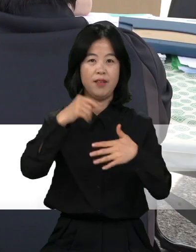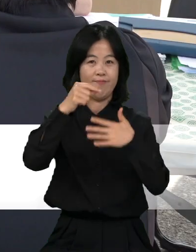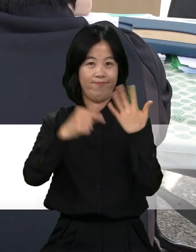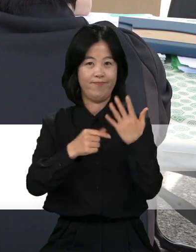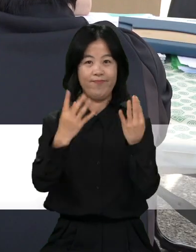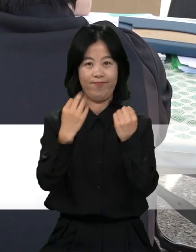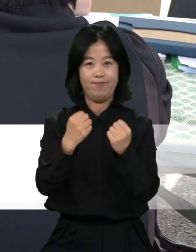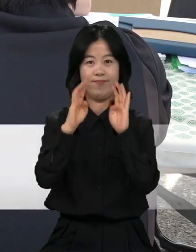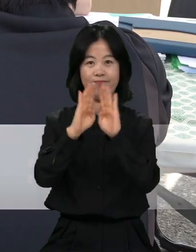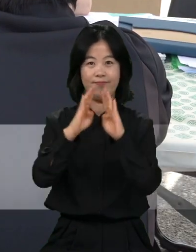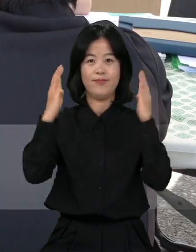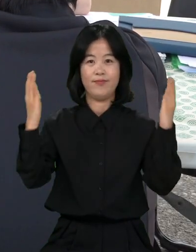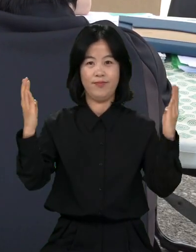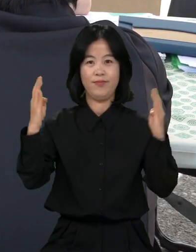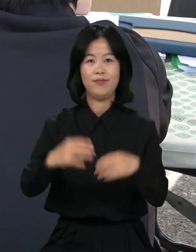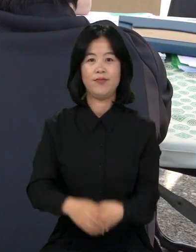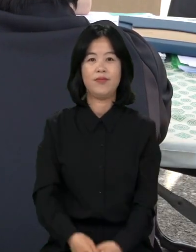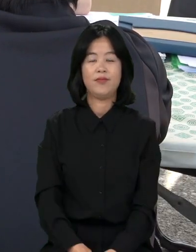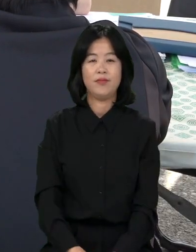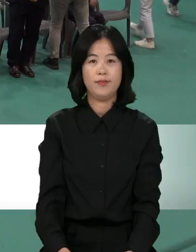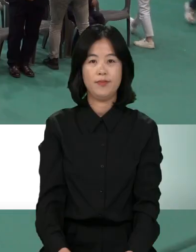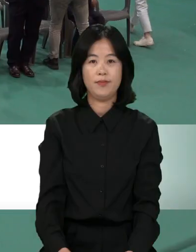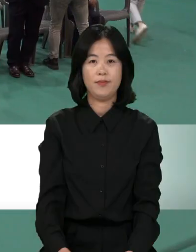공연과 부대 행사가 함께 열렸습니다.